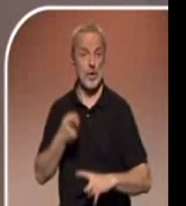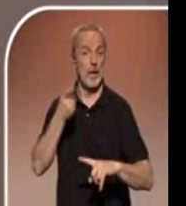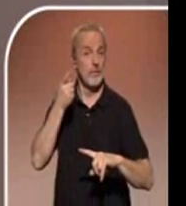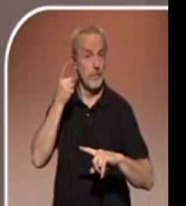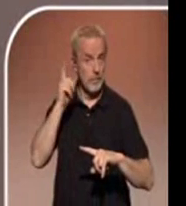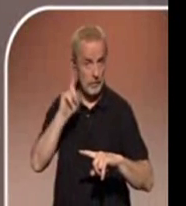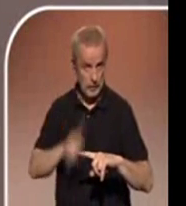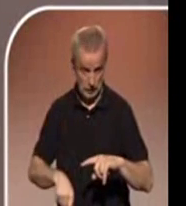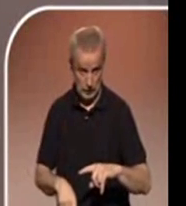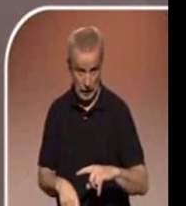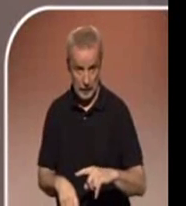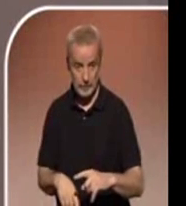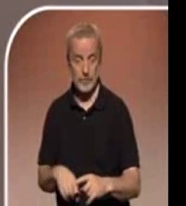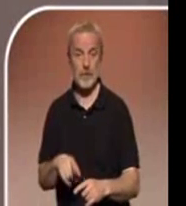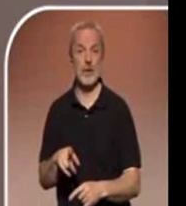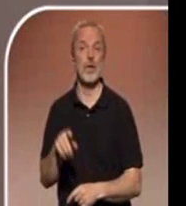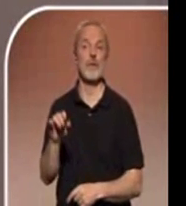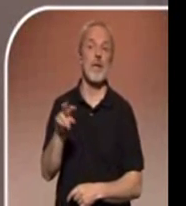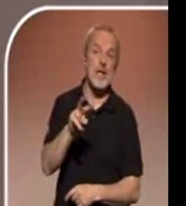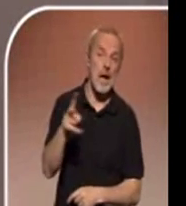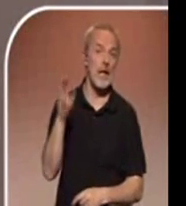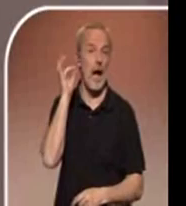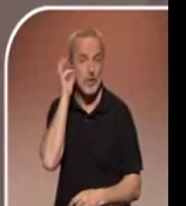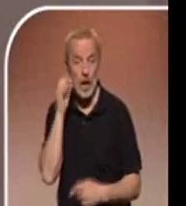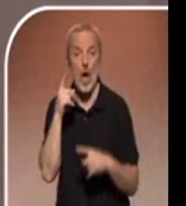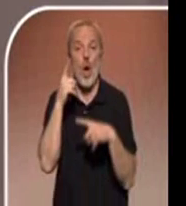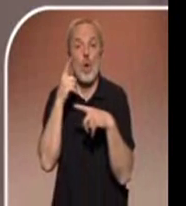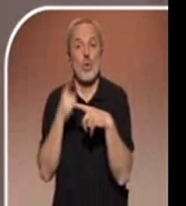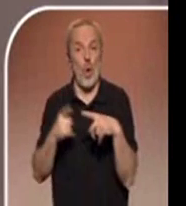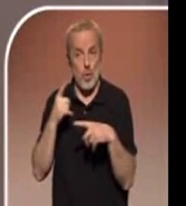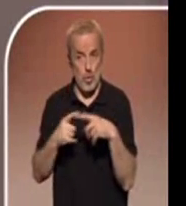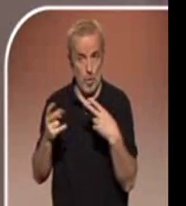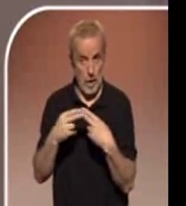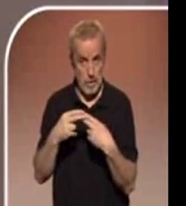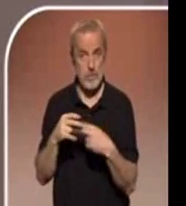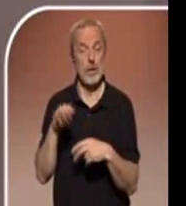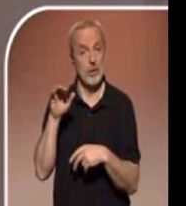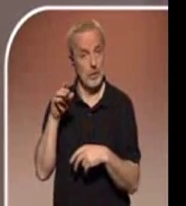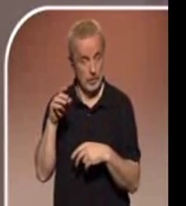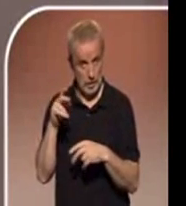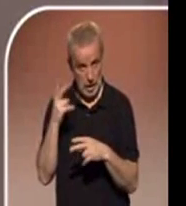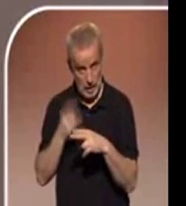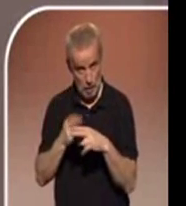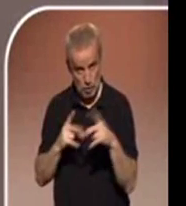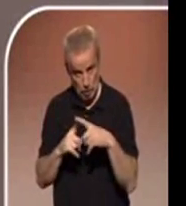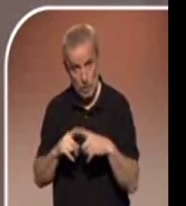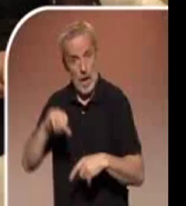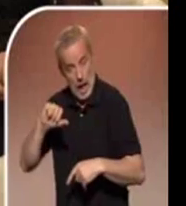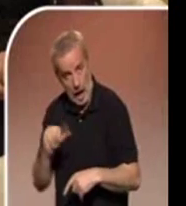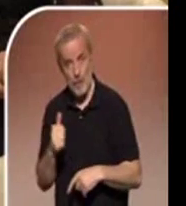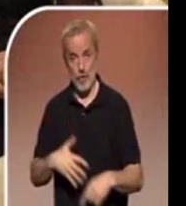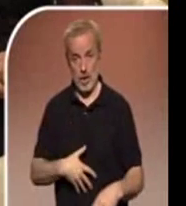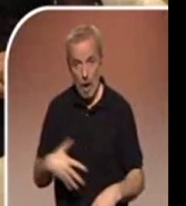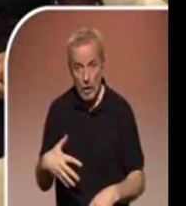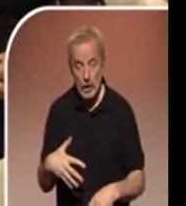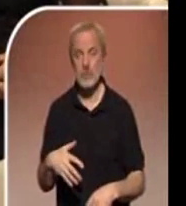zejména vnímavé uživatelky tedy predisponují a tu trombózu můžou dostat. Obecně, jaké